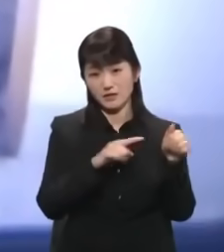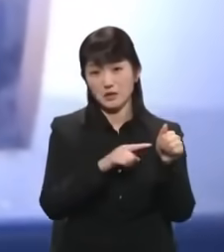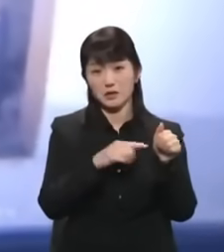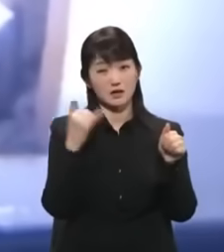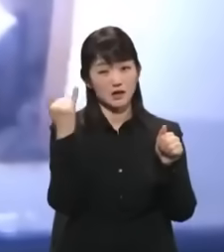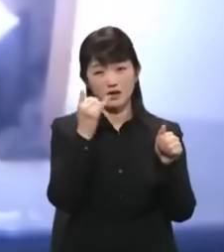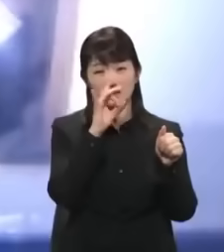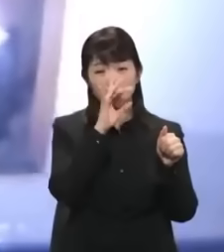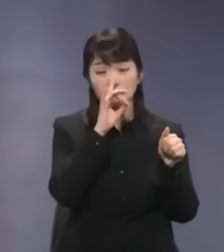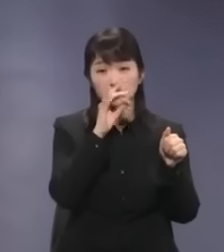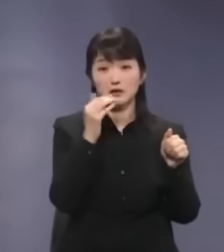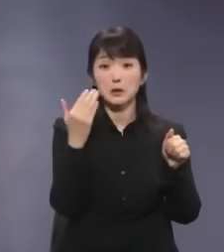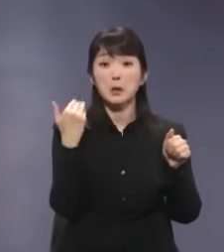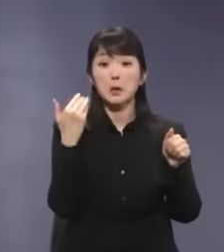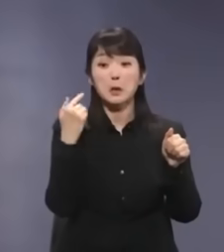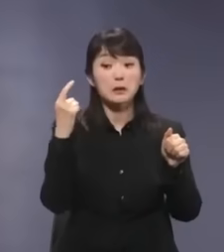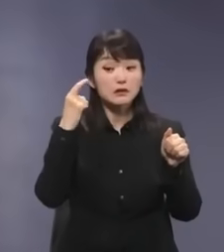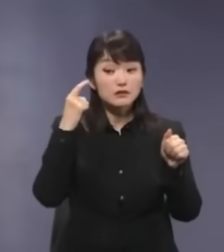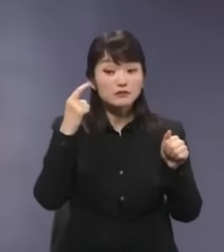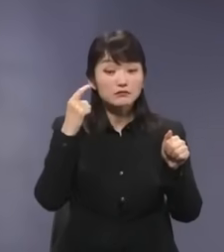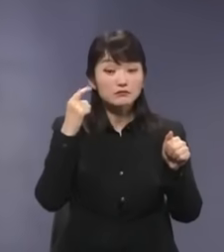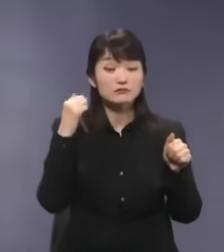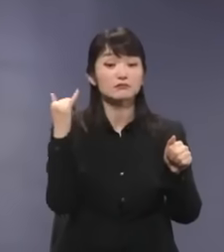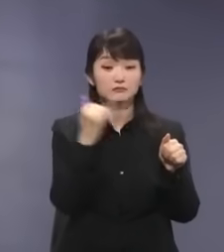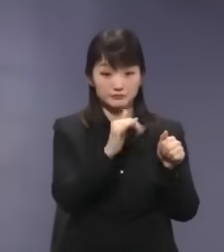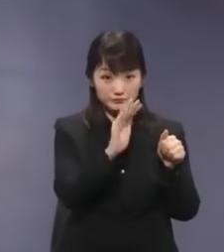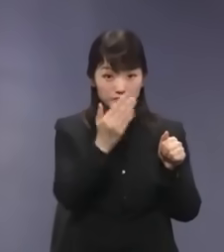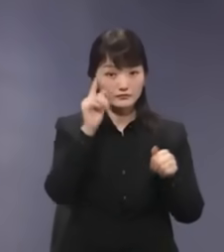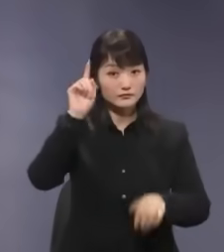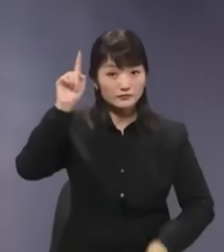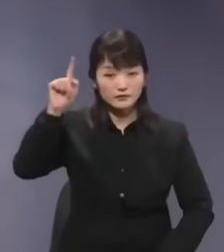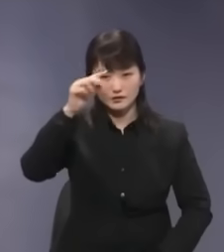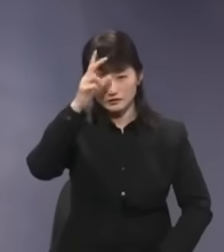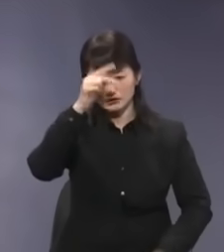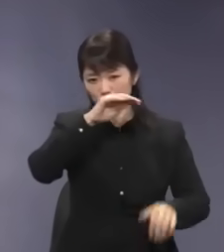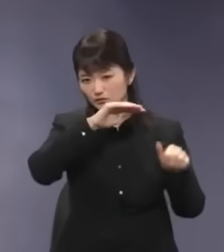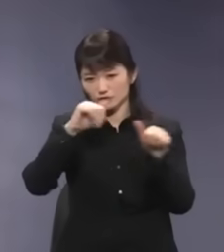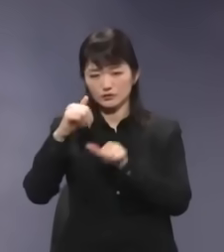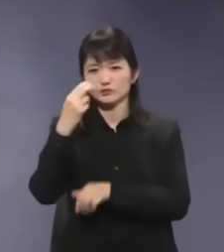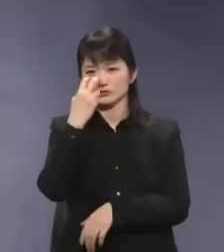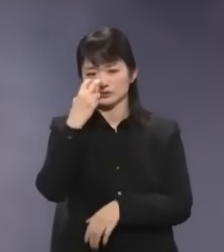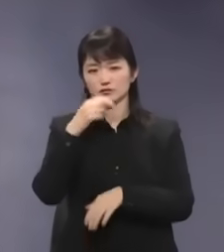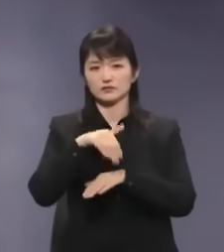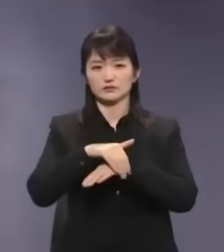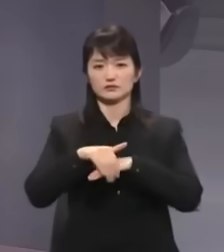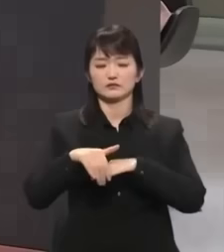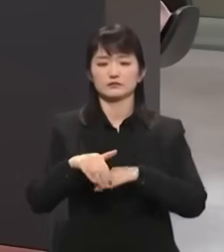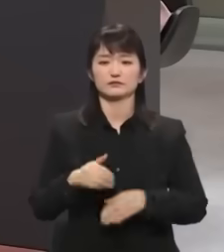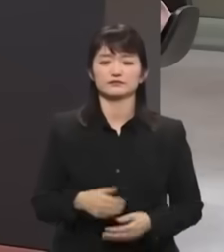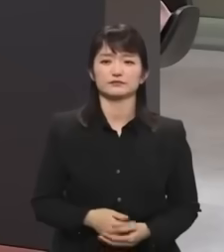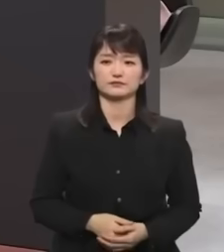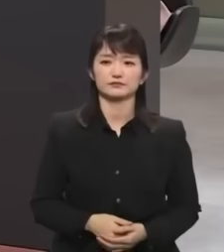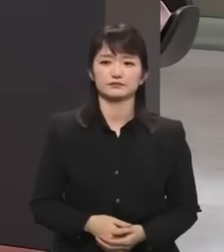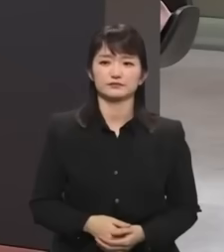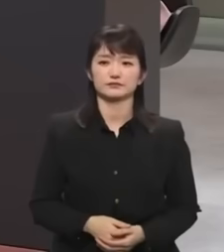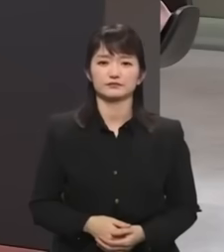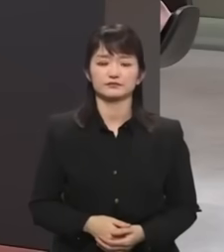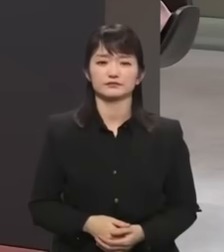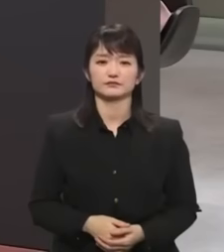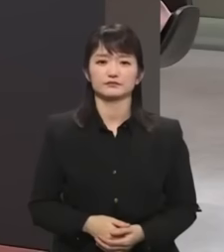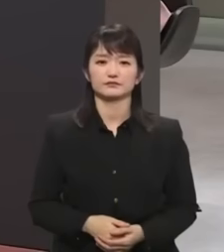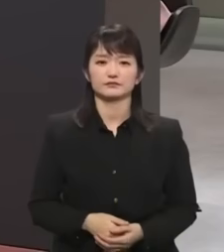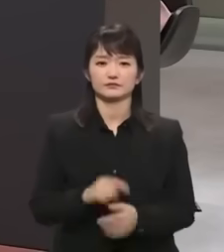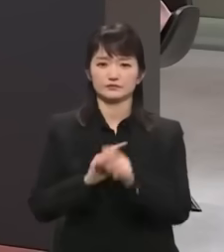나온 소식은 이제 연락이 됐다 그래서 내일 경찰 조사가 이루어질 것이다 이렇게까지 이제 추가